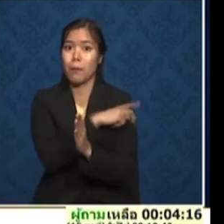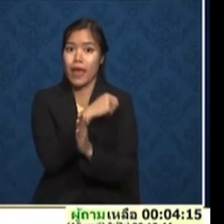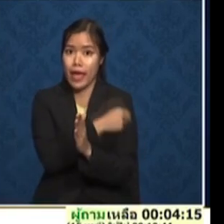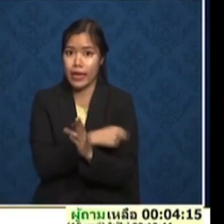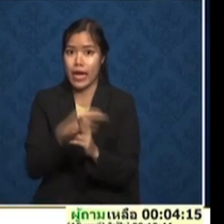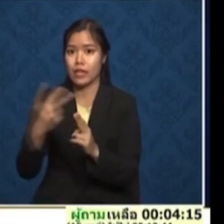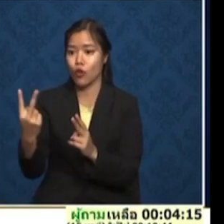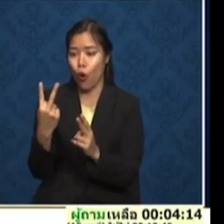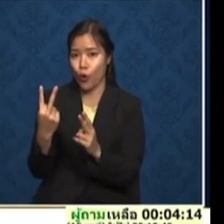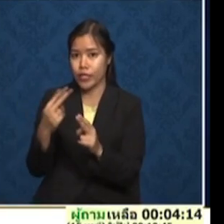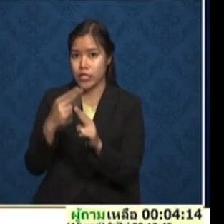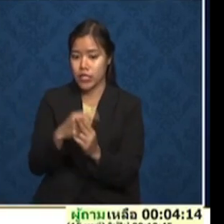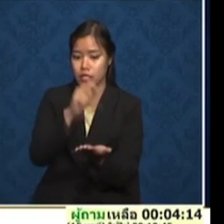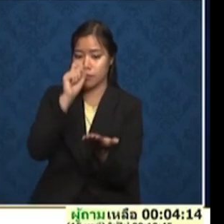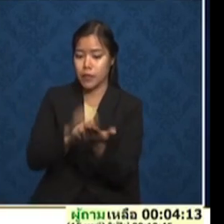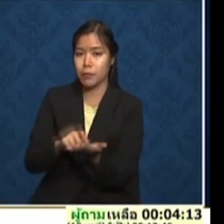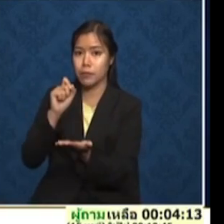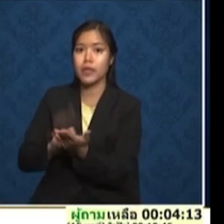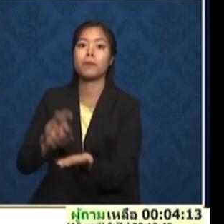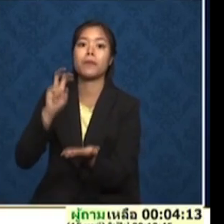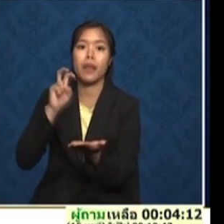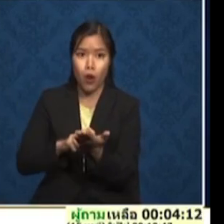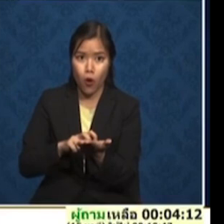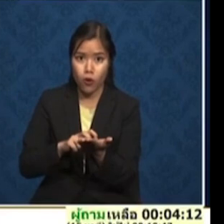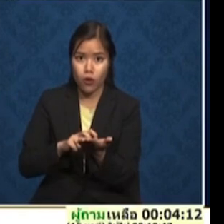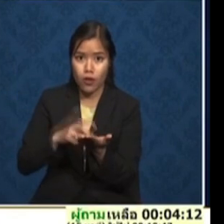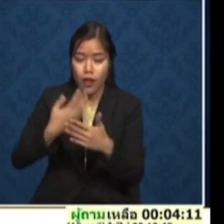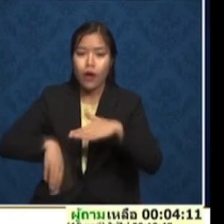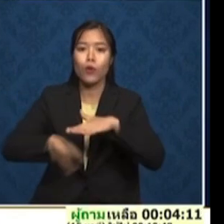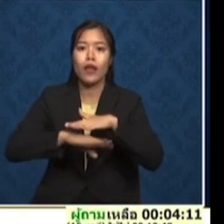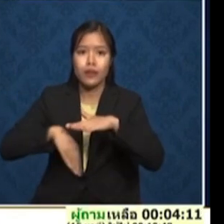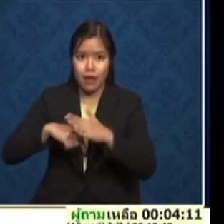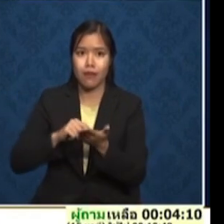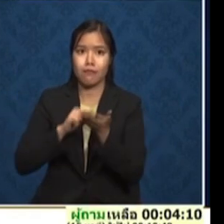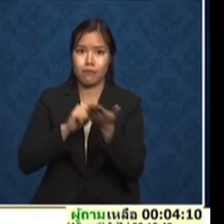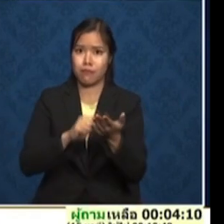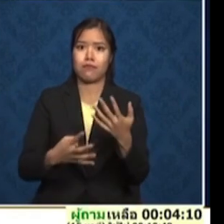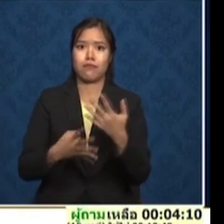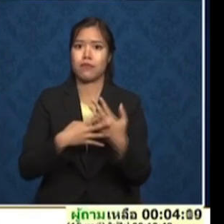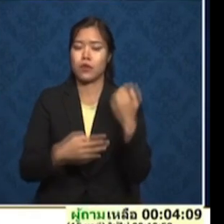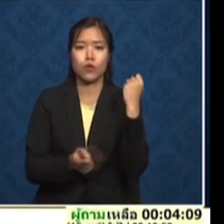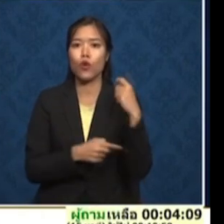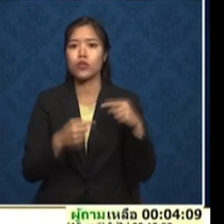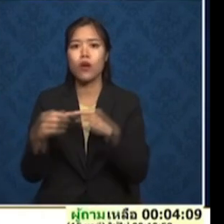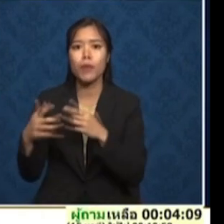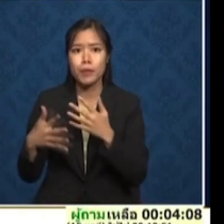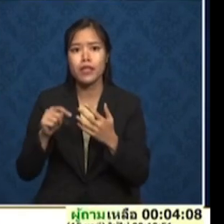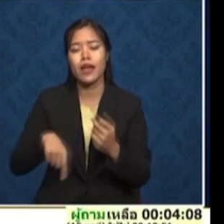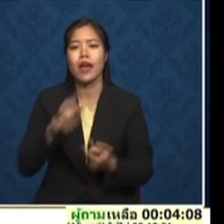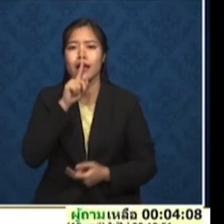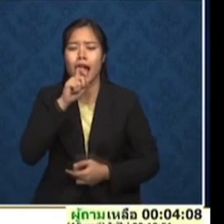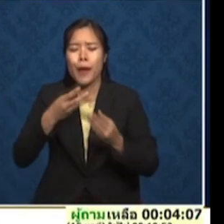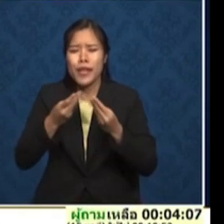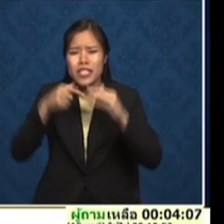ท่านและรับรองการเจ็บป่วยดังกล่าวมาประกอบการพักโทษด้วยผมไม่สอบถามครับว่ารายละเอียด